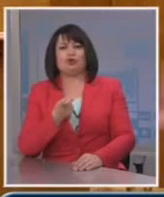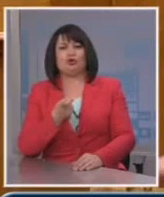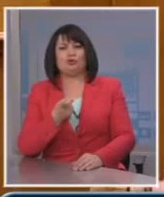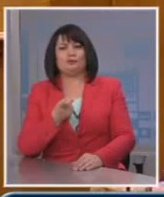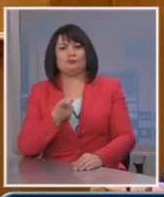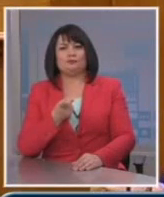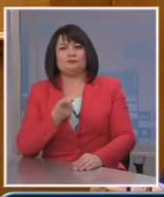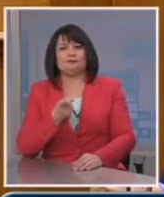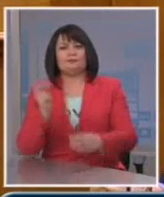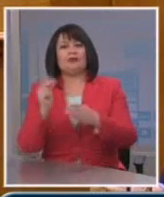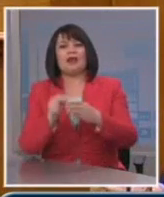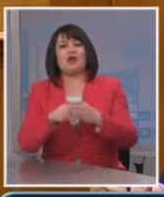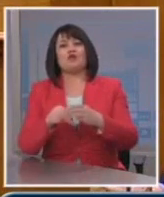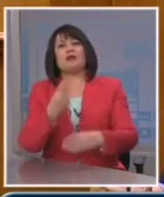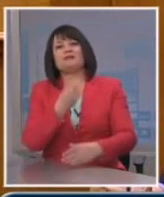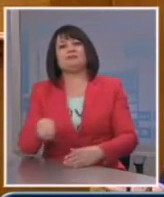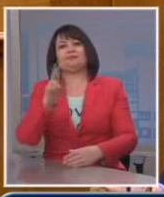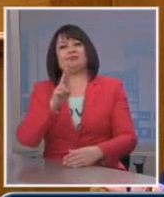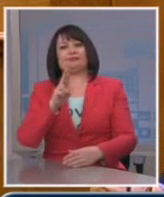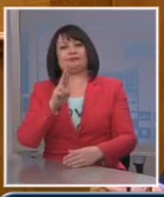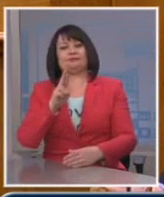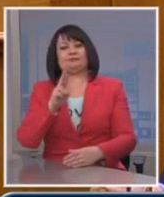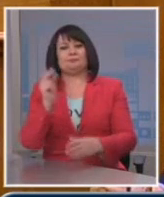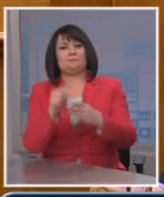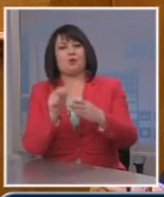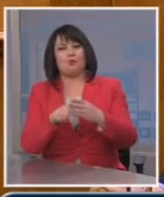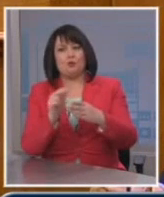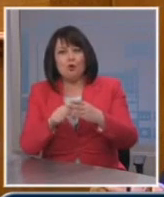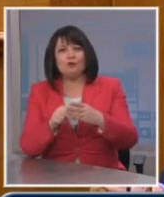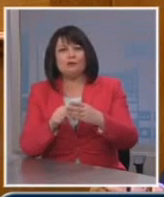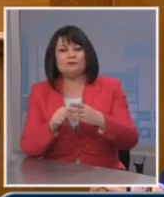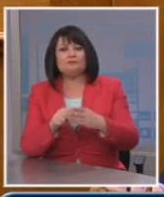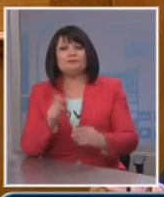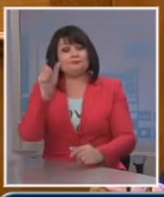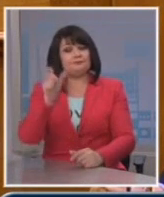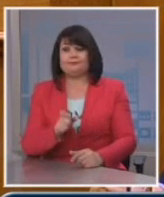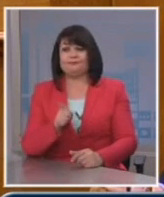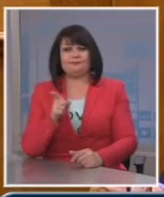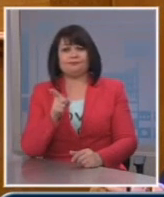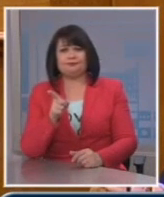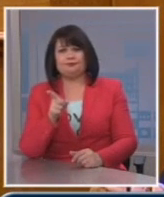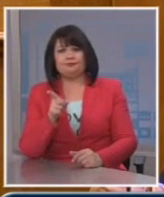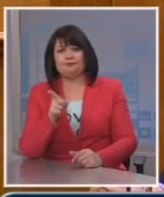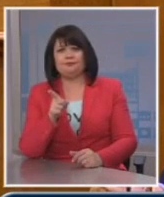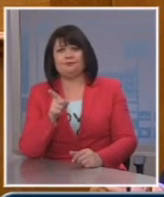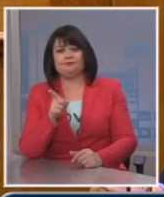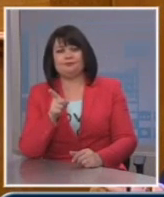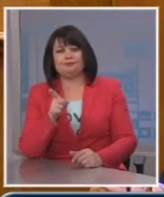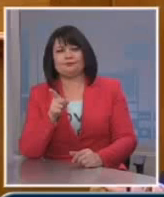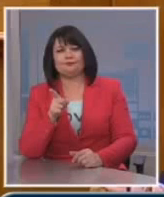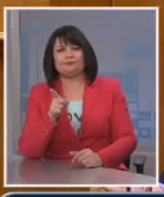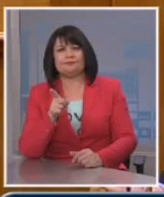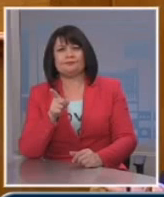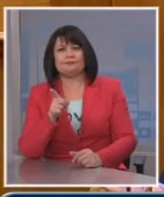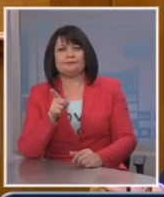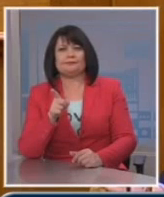αύξησε τα εκλογικά του ποσοστά και τη δυναμική του στην κοινωνία, είχατε όλες οι δυνάμεις που σήμερα συγκροτείται